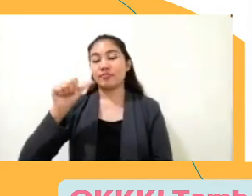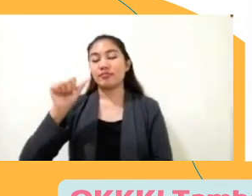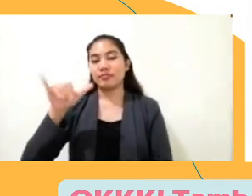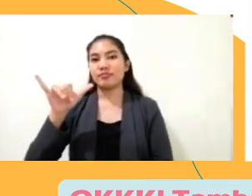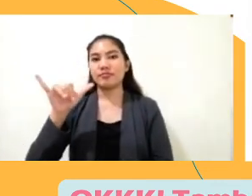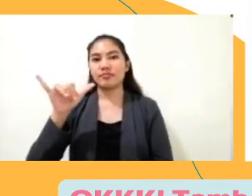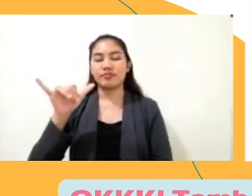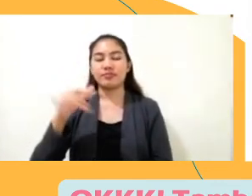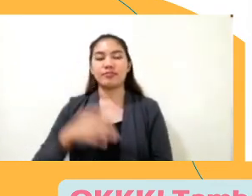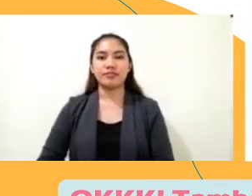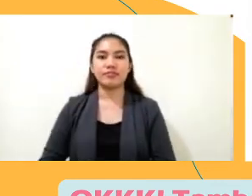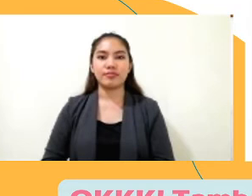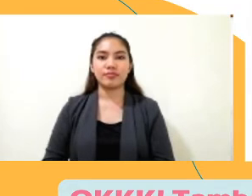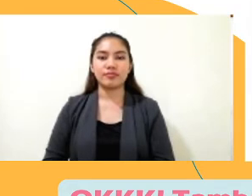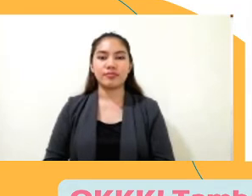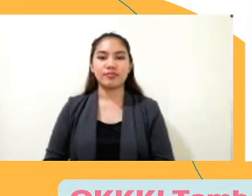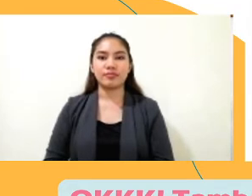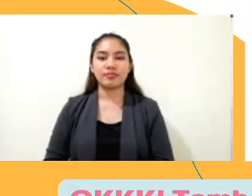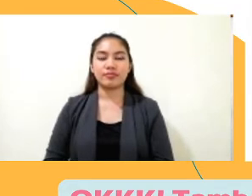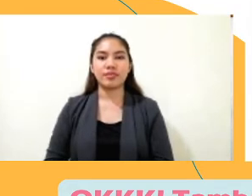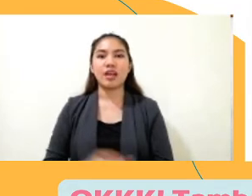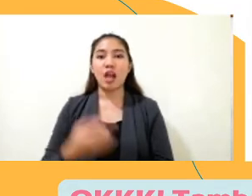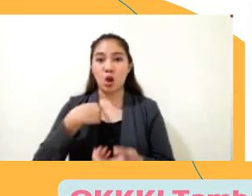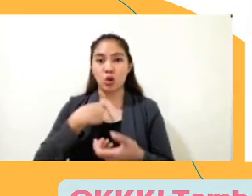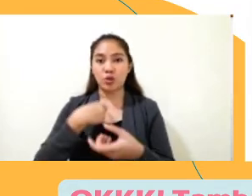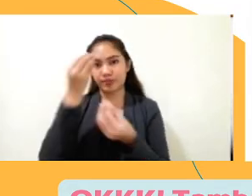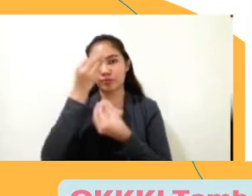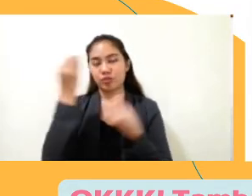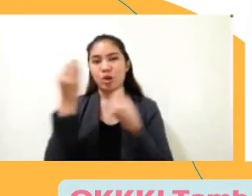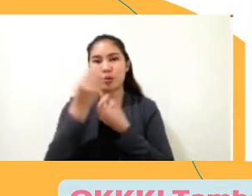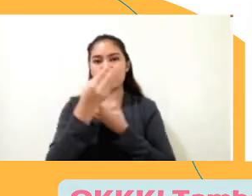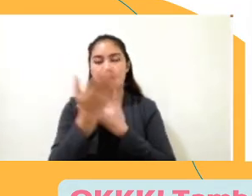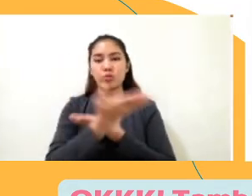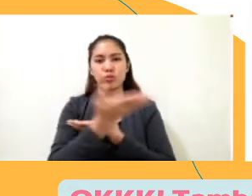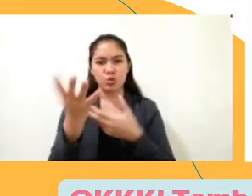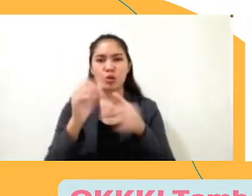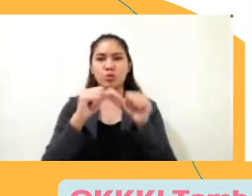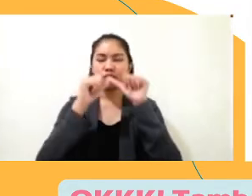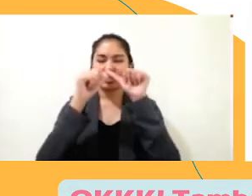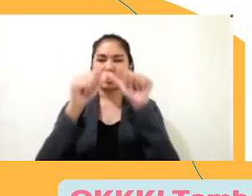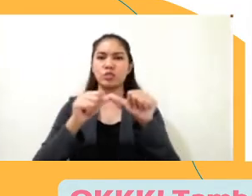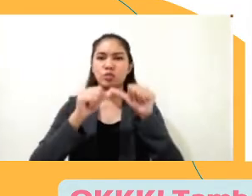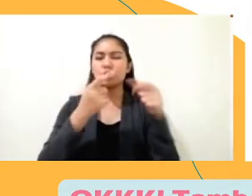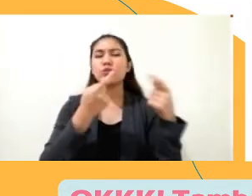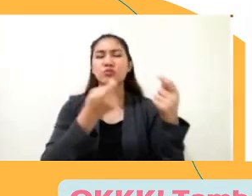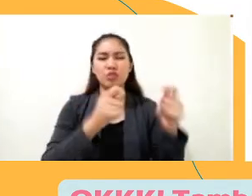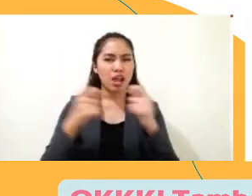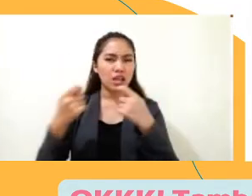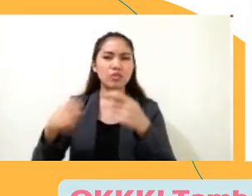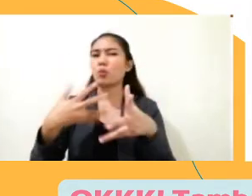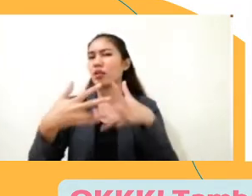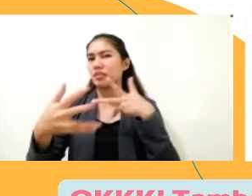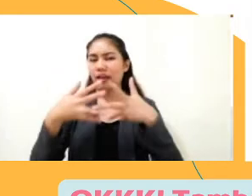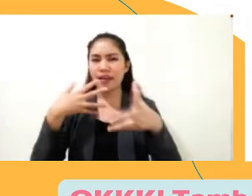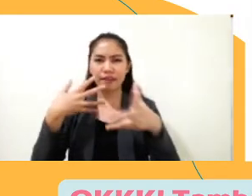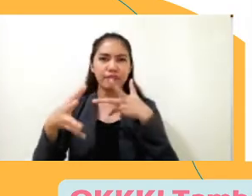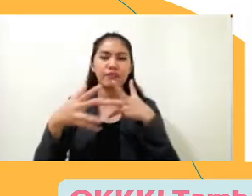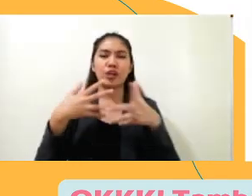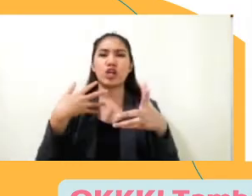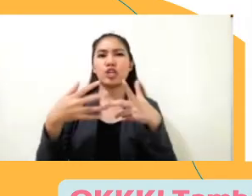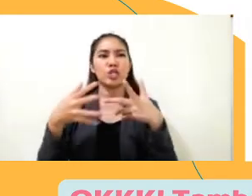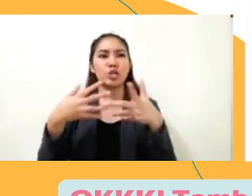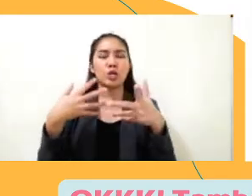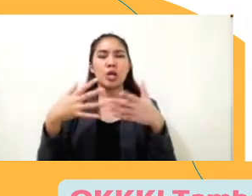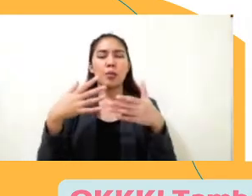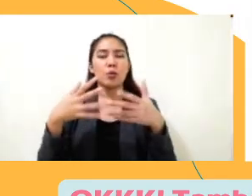ay patuloy na ang pagsulong. No, saan mang uri ng larangan, may oportunidad. Basta